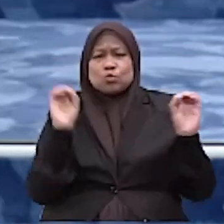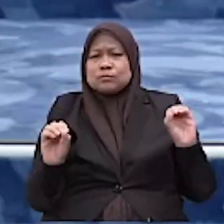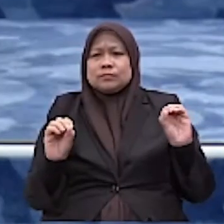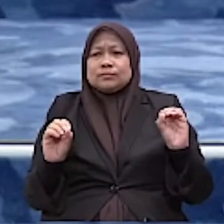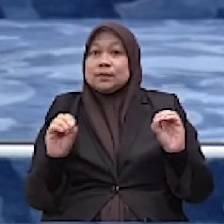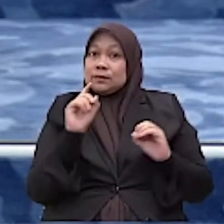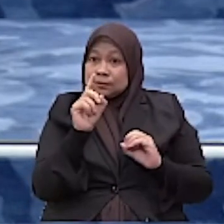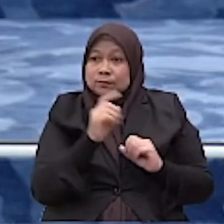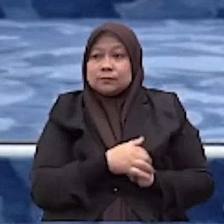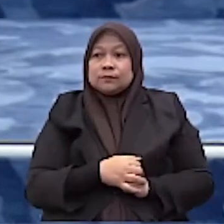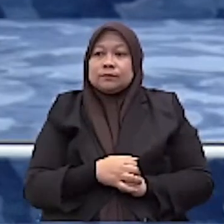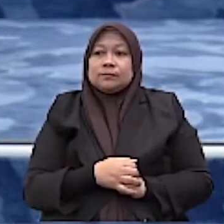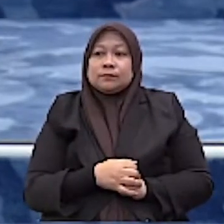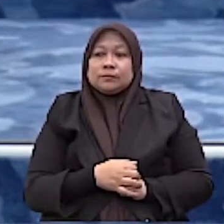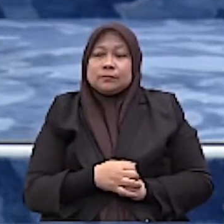satu